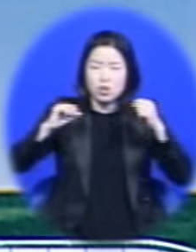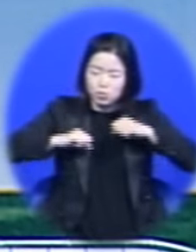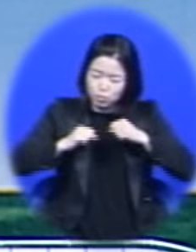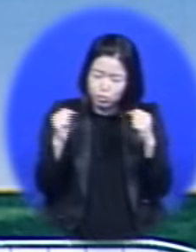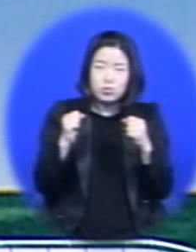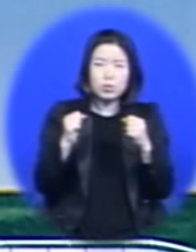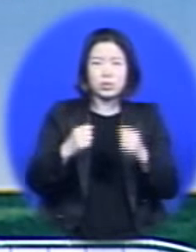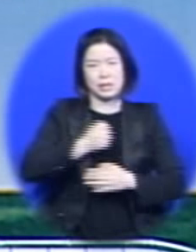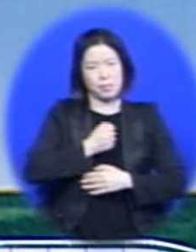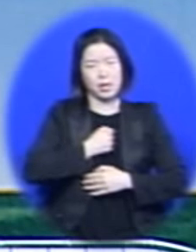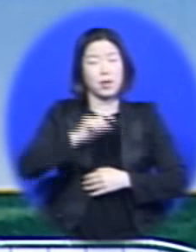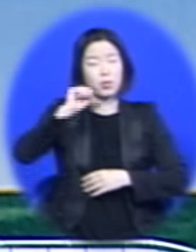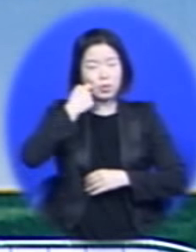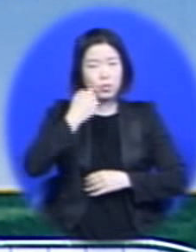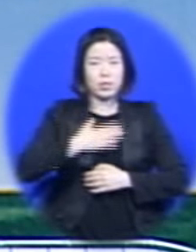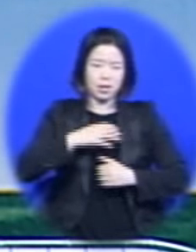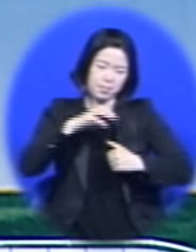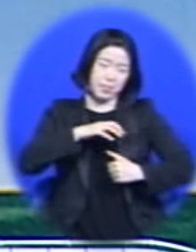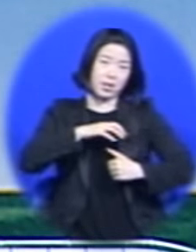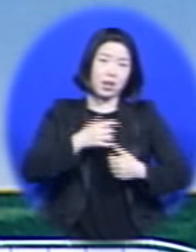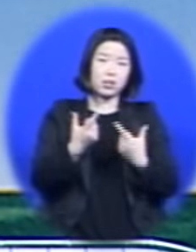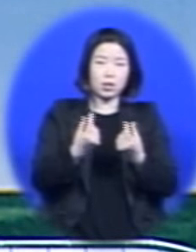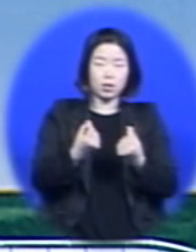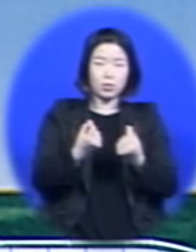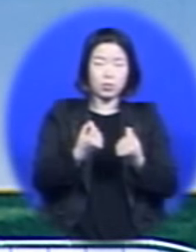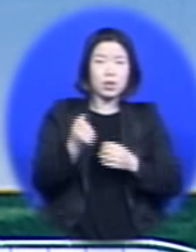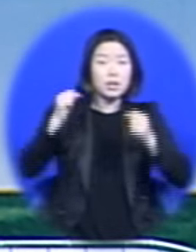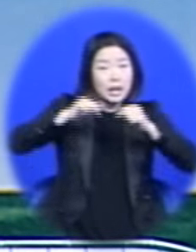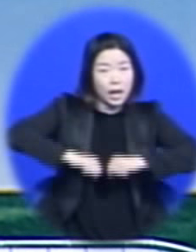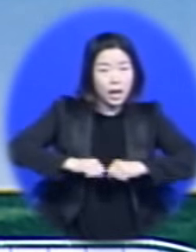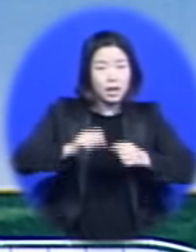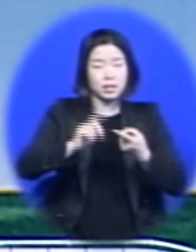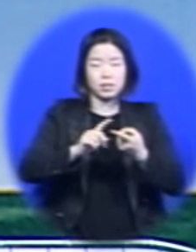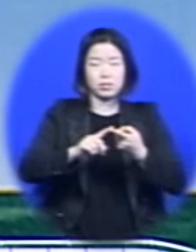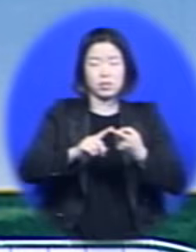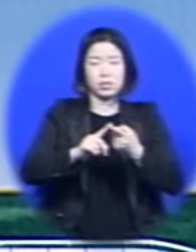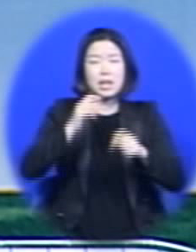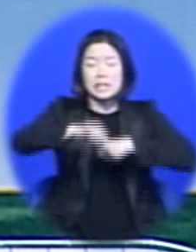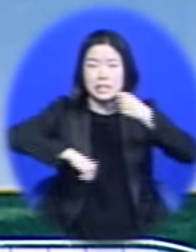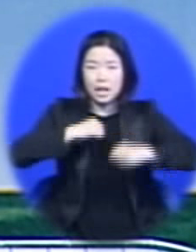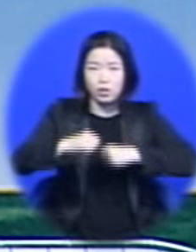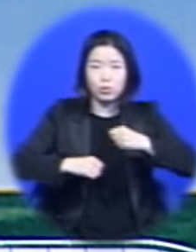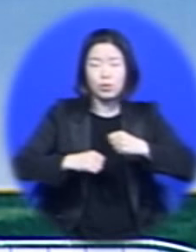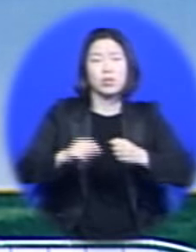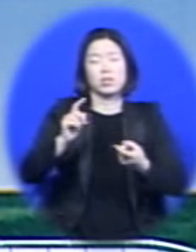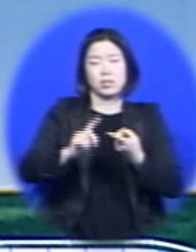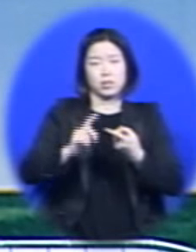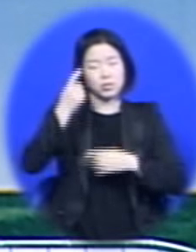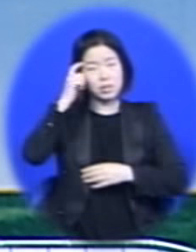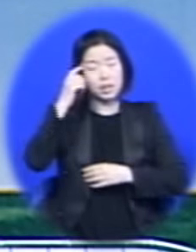어렵고 나를 구속하는 것이고 불순종은 자유로운 것이라고 생각하는